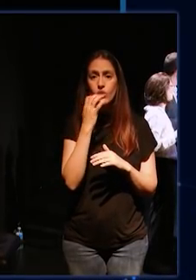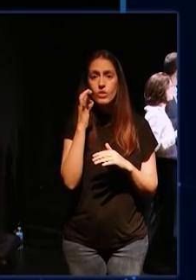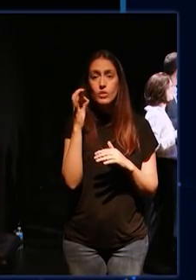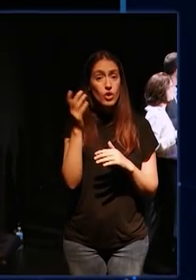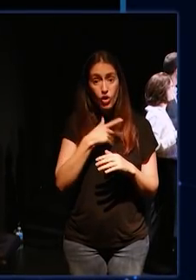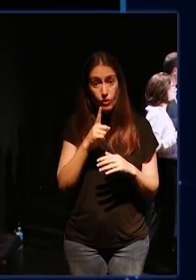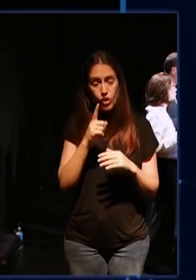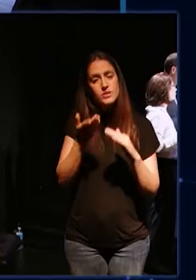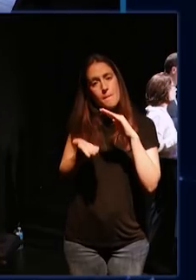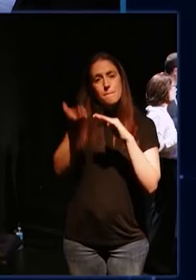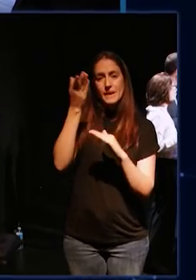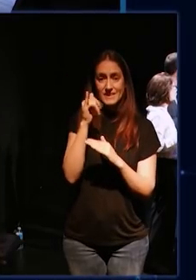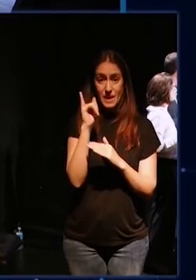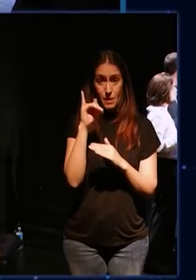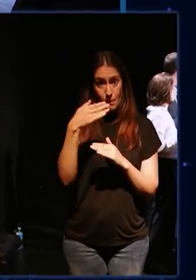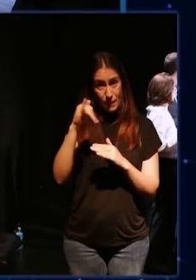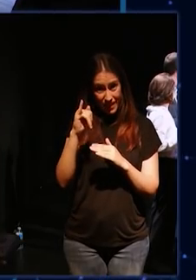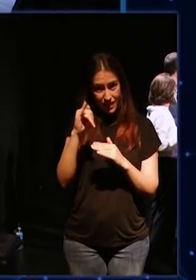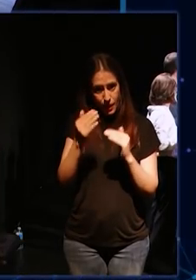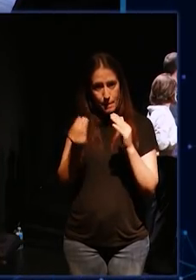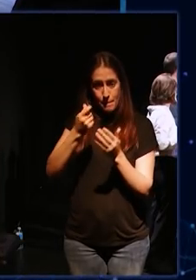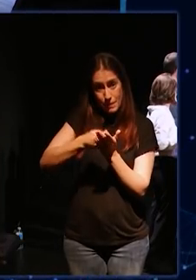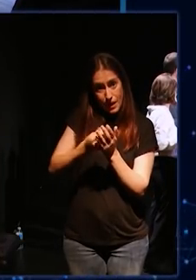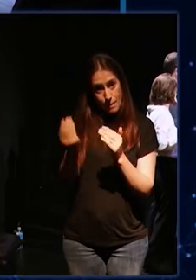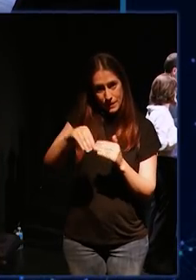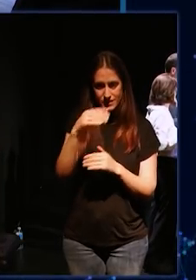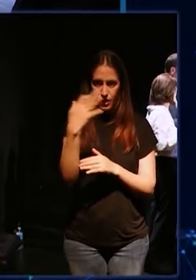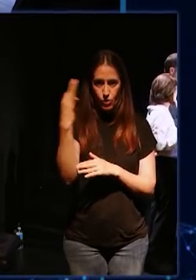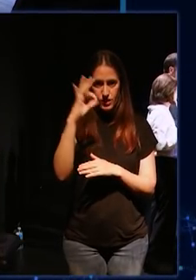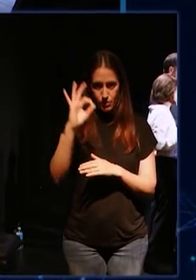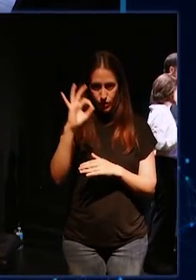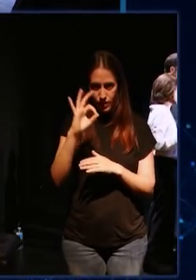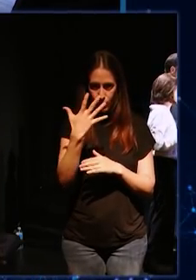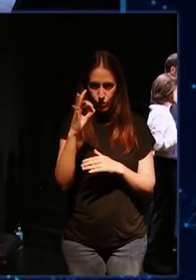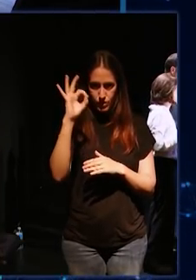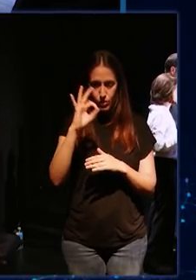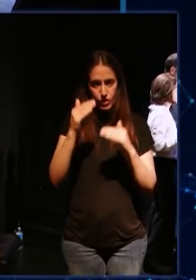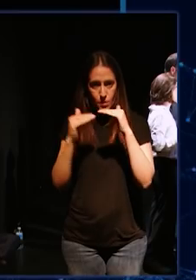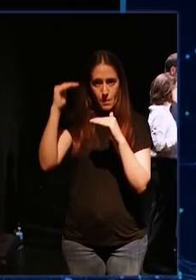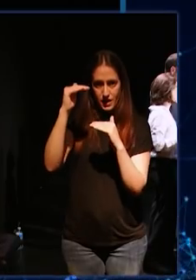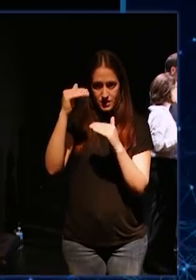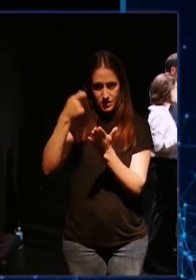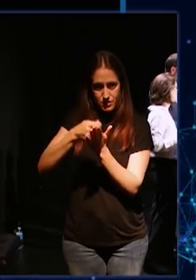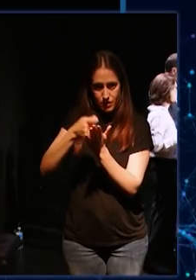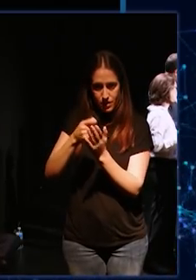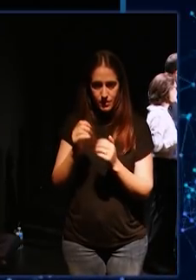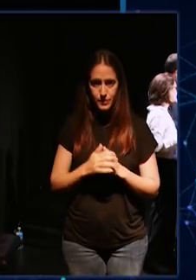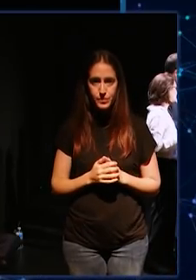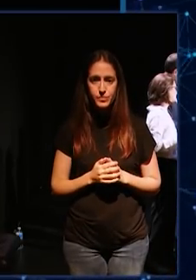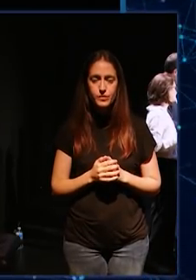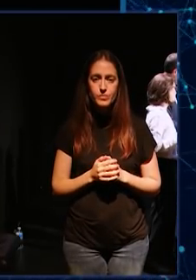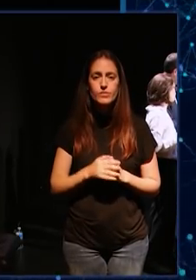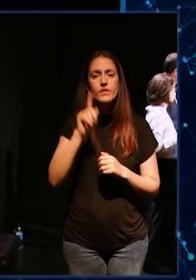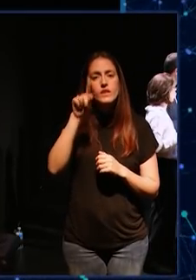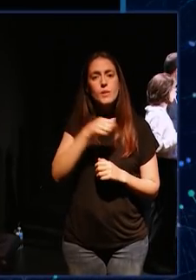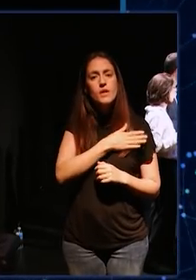d'aquests pisos buits. Actualment tenim 52 pisos de grans tenidors buits i 230 aproximadament de petits. També